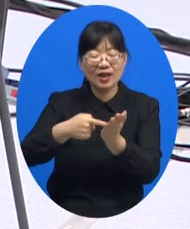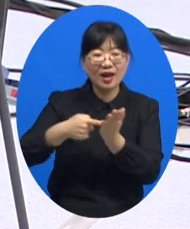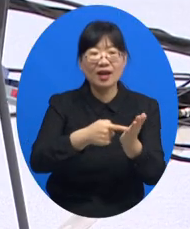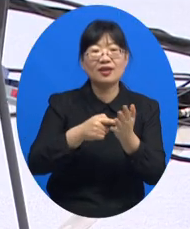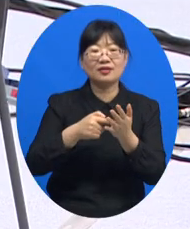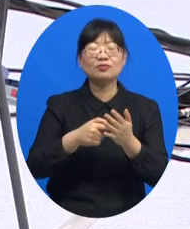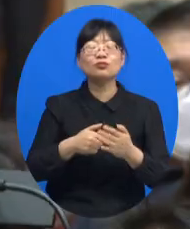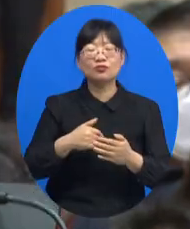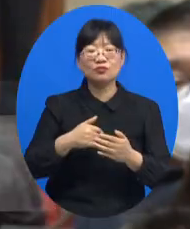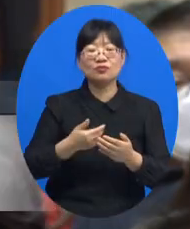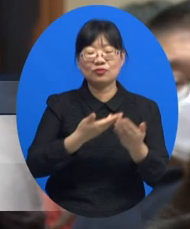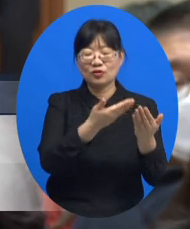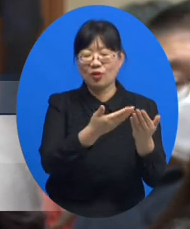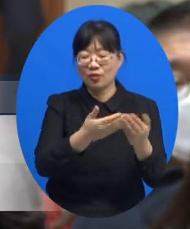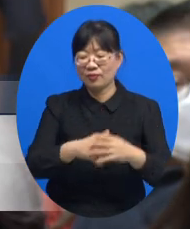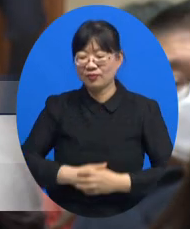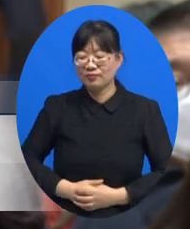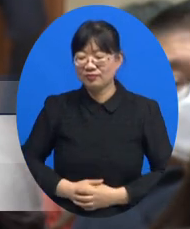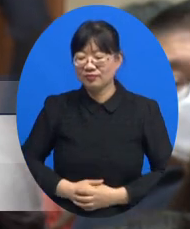스스럼없이 했습니다